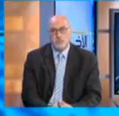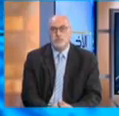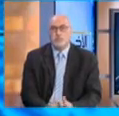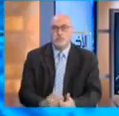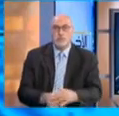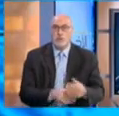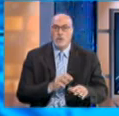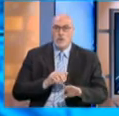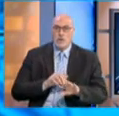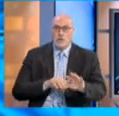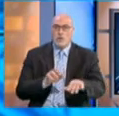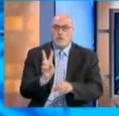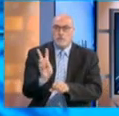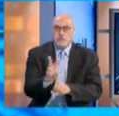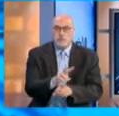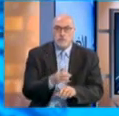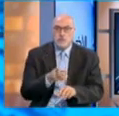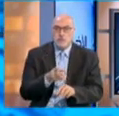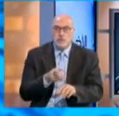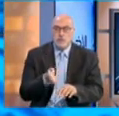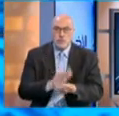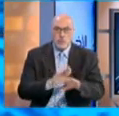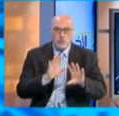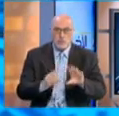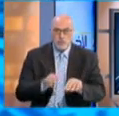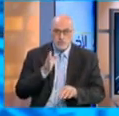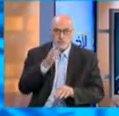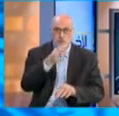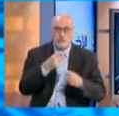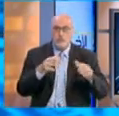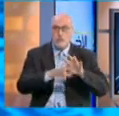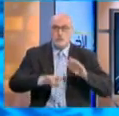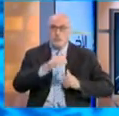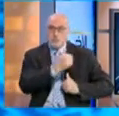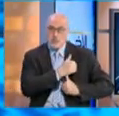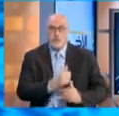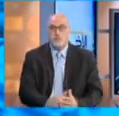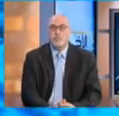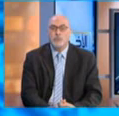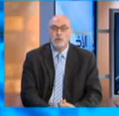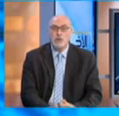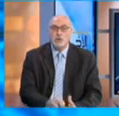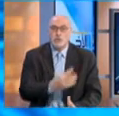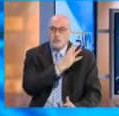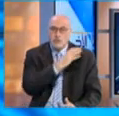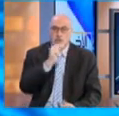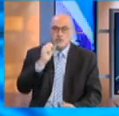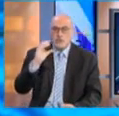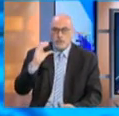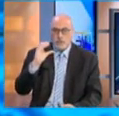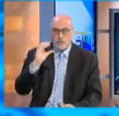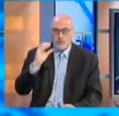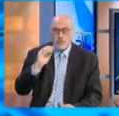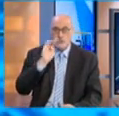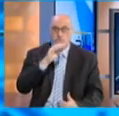مواصلة لسلسلة الزيارات الميدانية إلى مختلف النواحي العسكرية، قام السيد الفريق سعيد شنقريحة